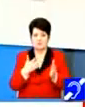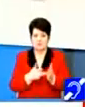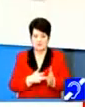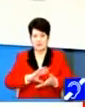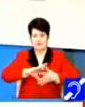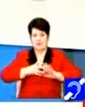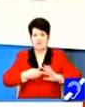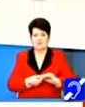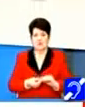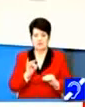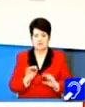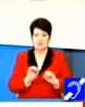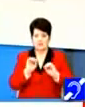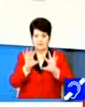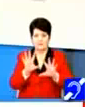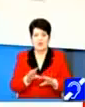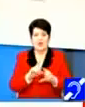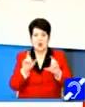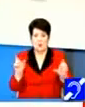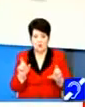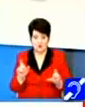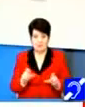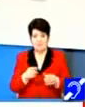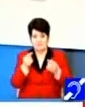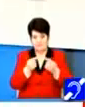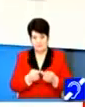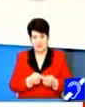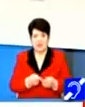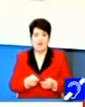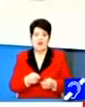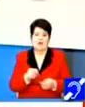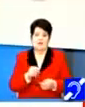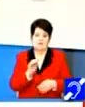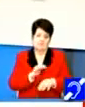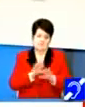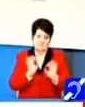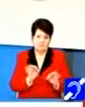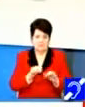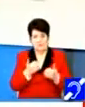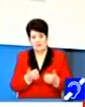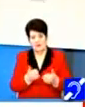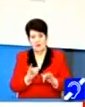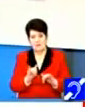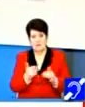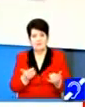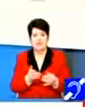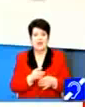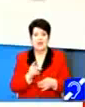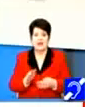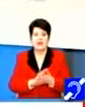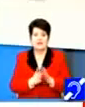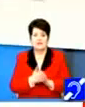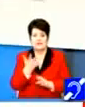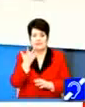a totalizat rezultatele și le-a transmis în alte curți pentru a decide validarea sau invalidarea scrutinului. Potrivit legii, magistrații au la